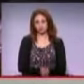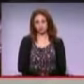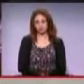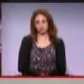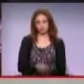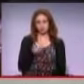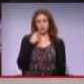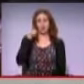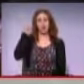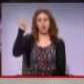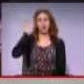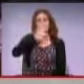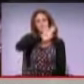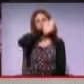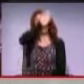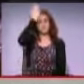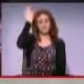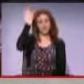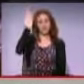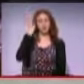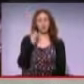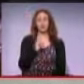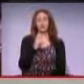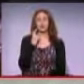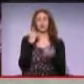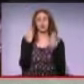أنت مولانا